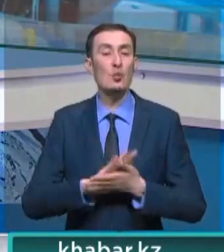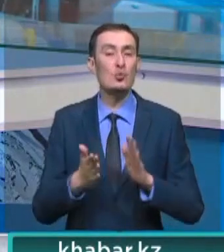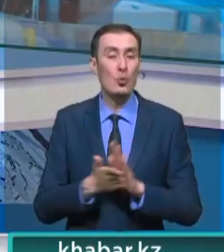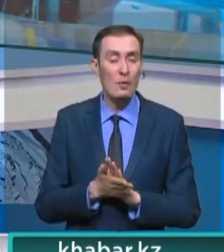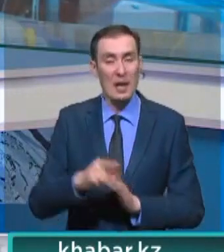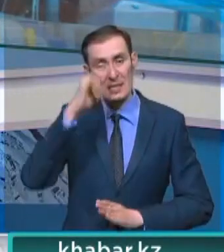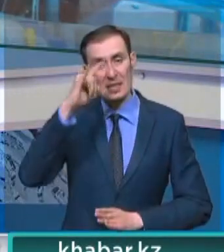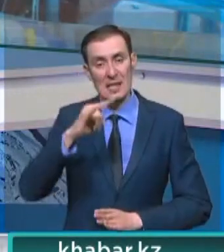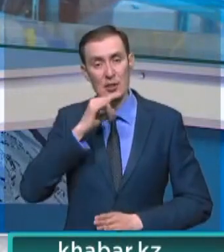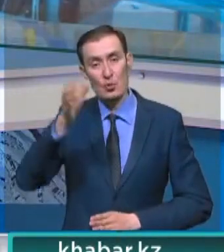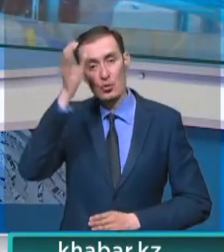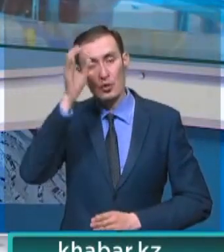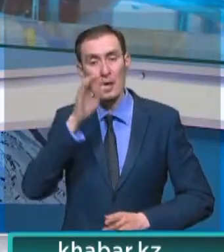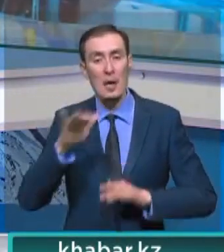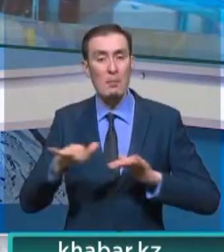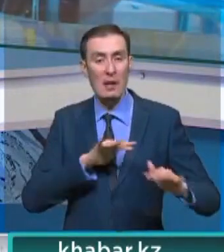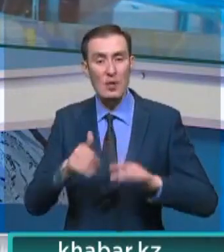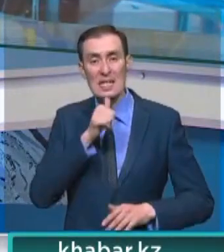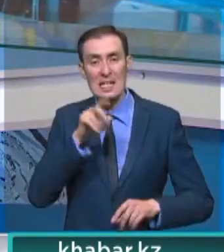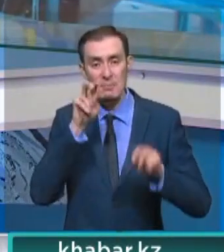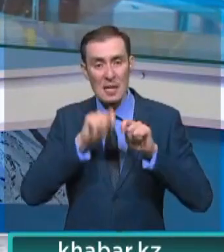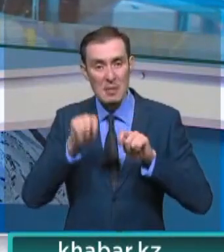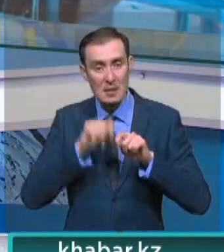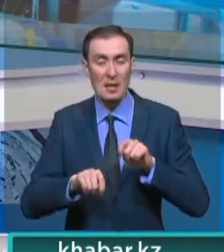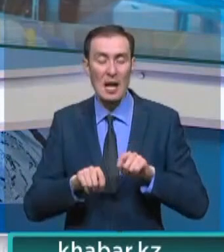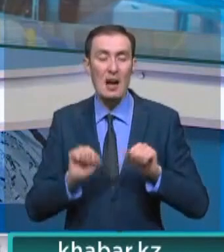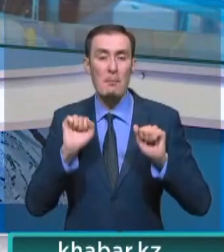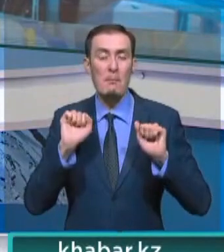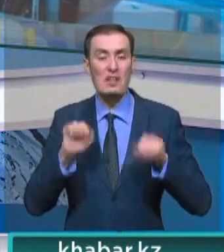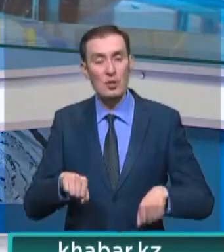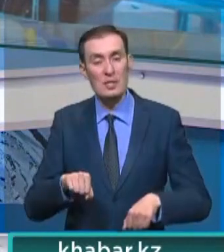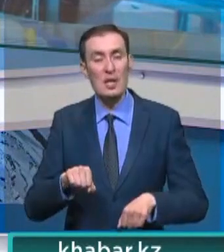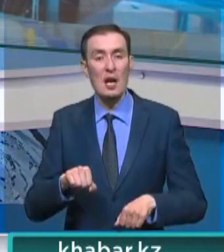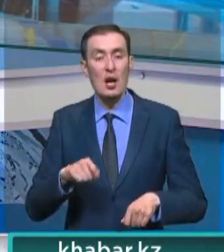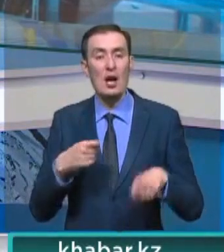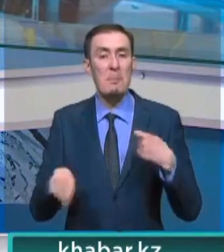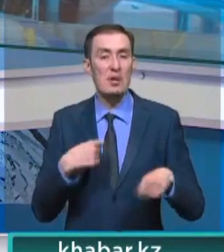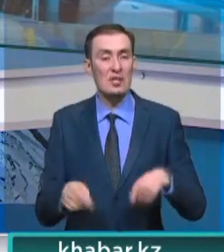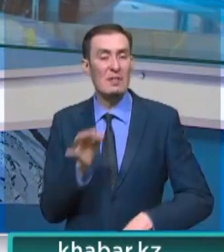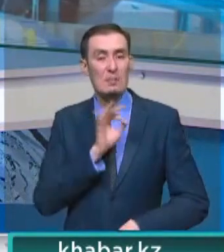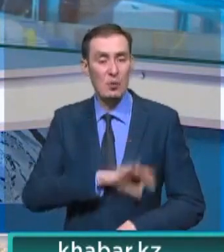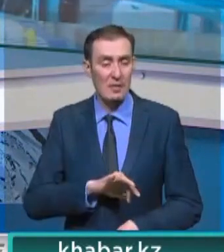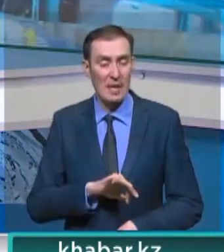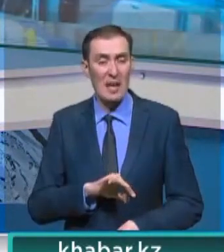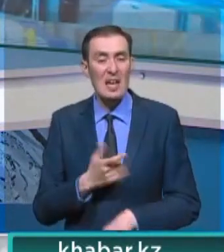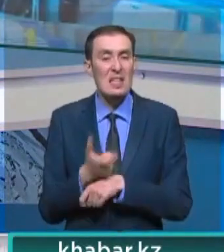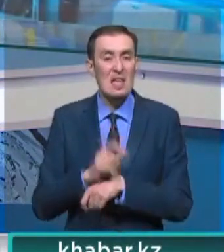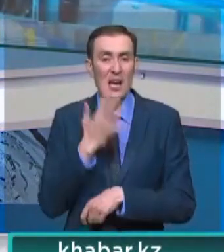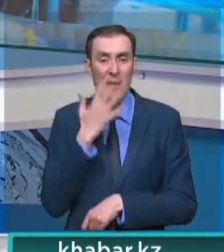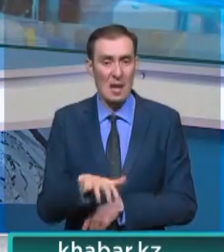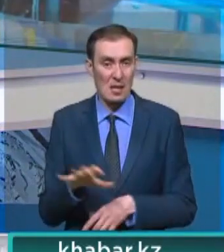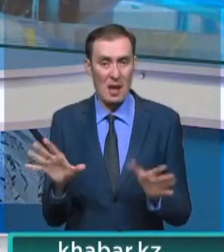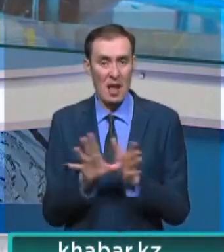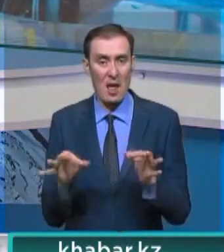условиях отечественные ядерщики проводят эксперименты для демонстрации возможностей коммерческого использования термоядерной энергии.